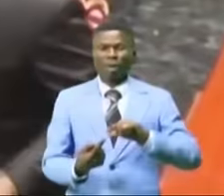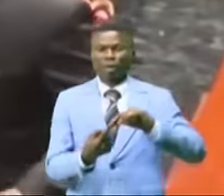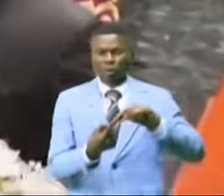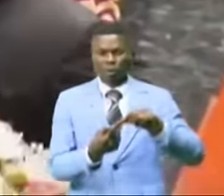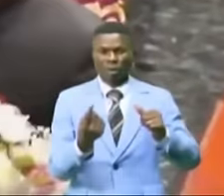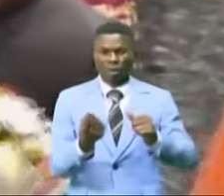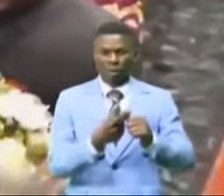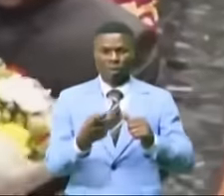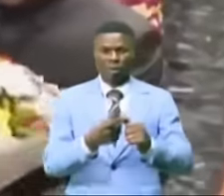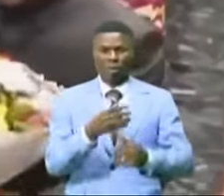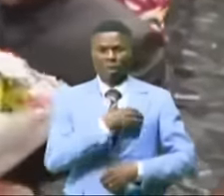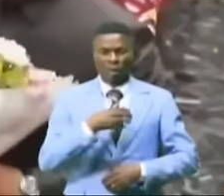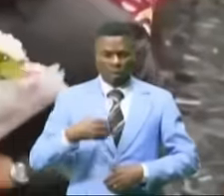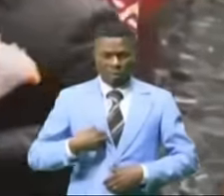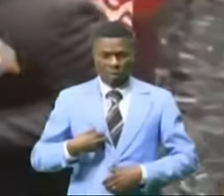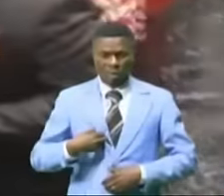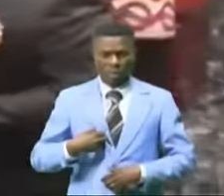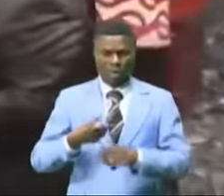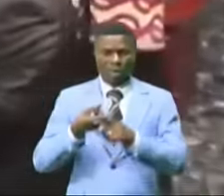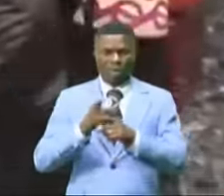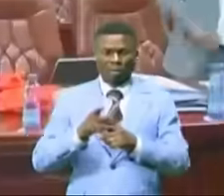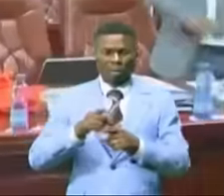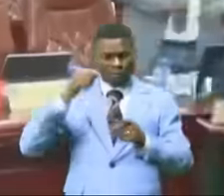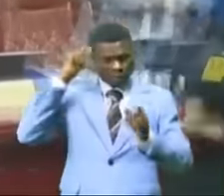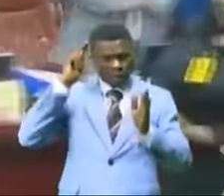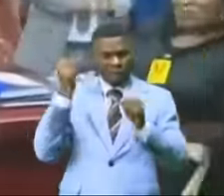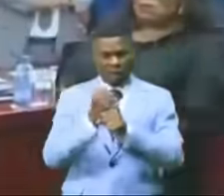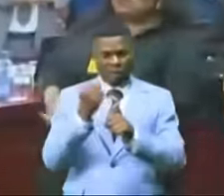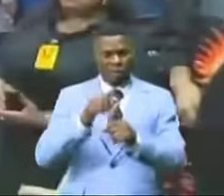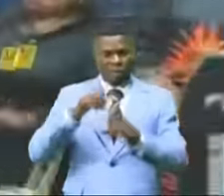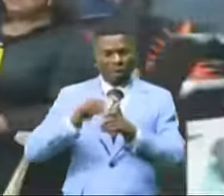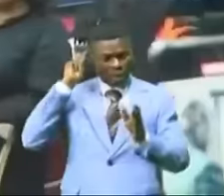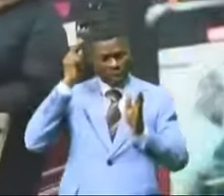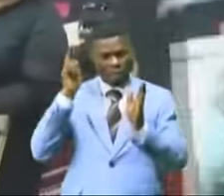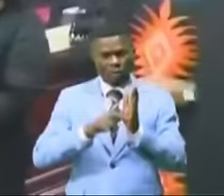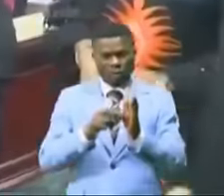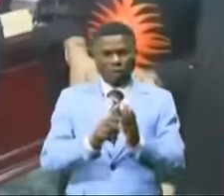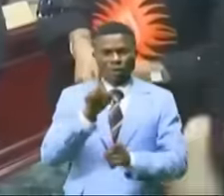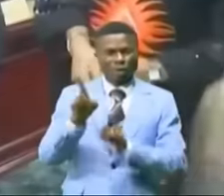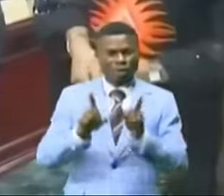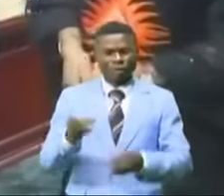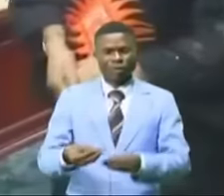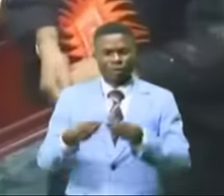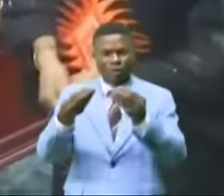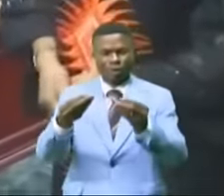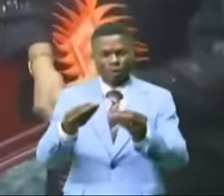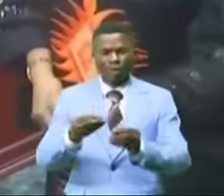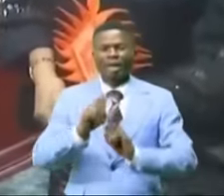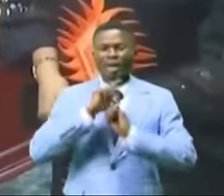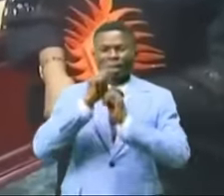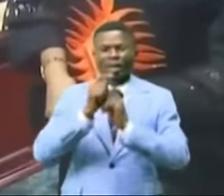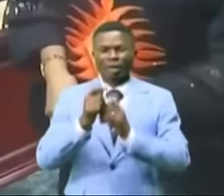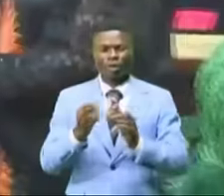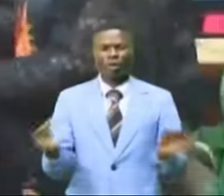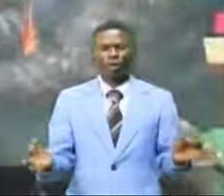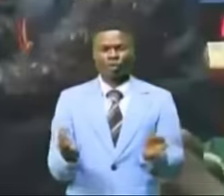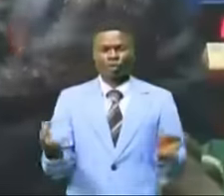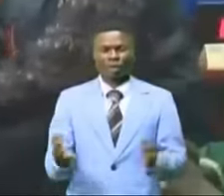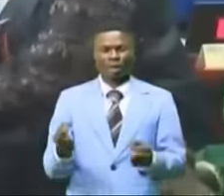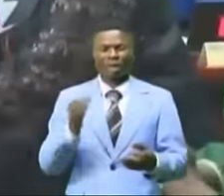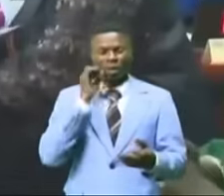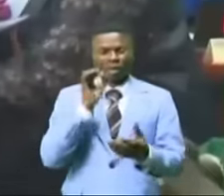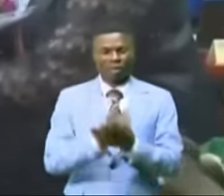particulièrement à celles qui font partie du gouvernement. Des bouquets de fleurs leur ont été offertes et